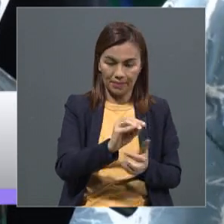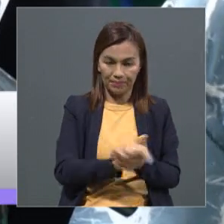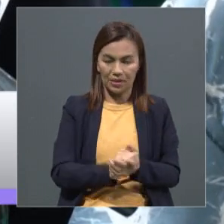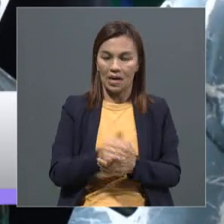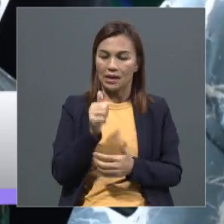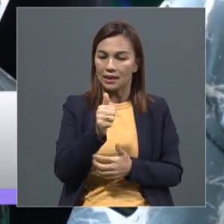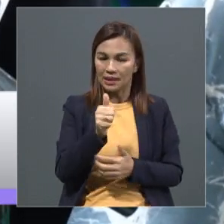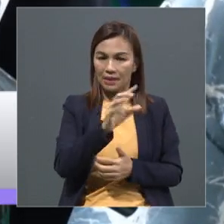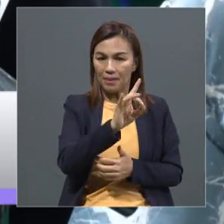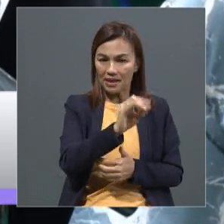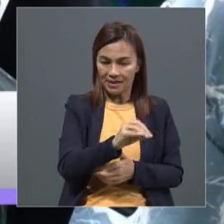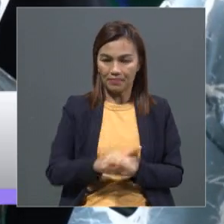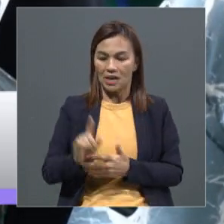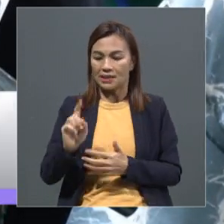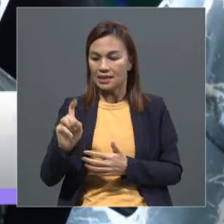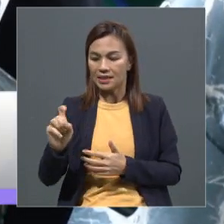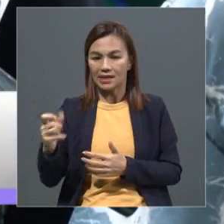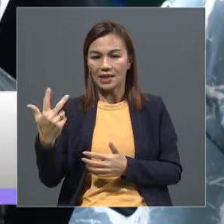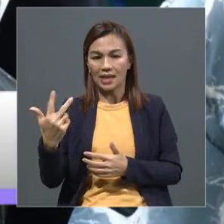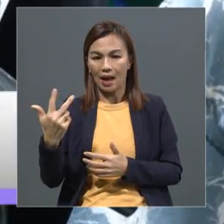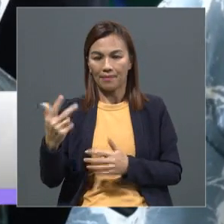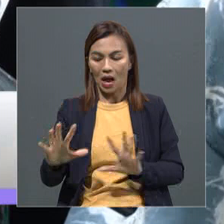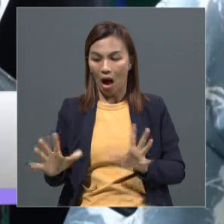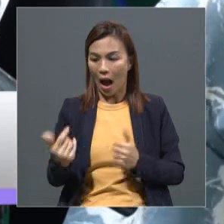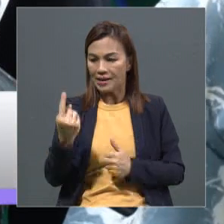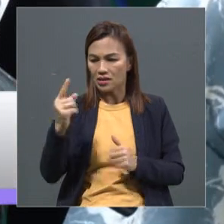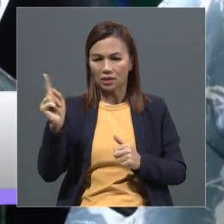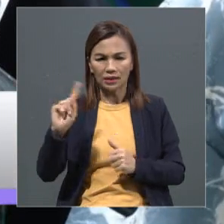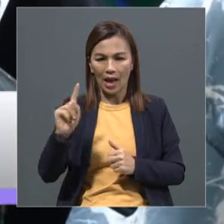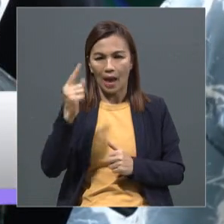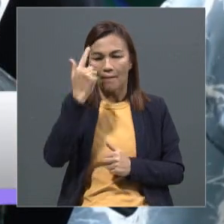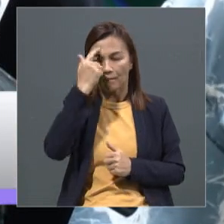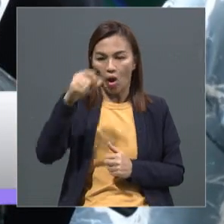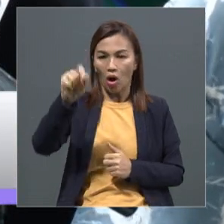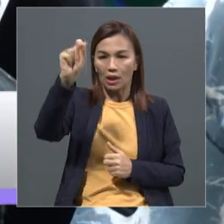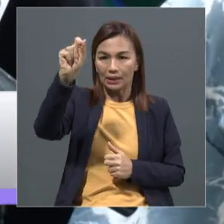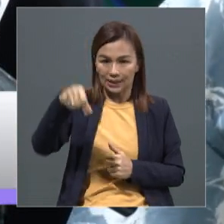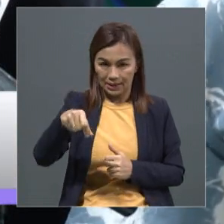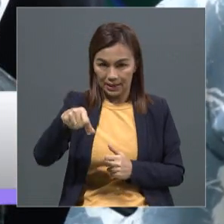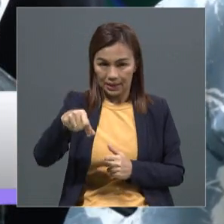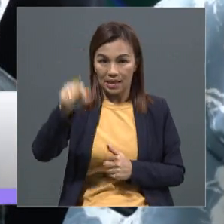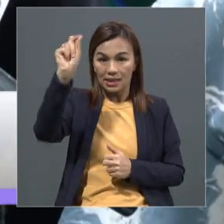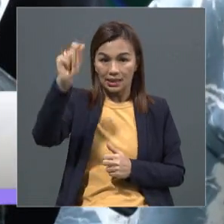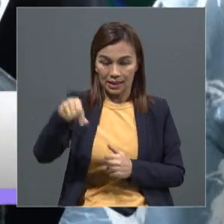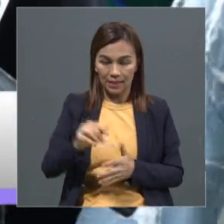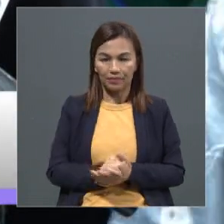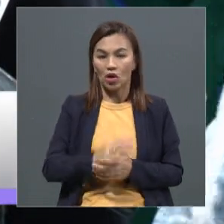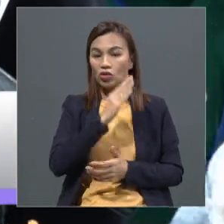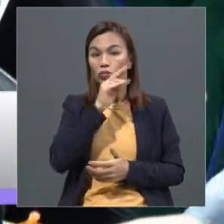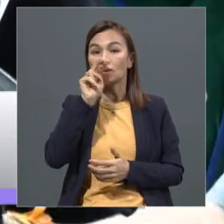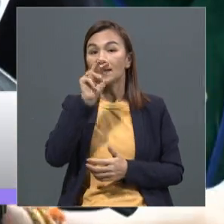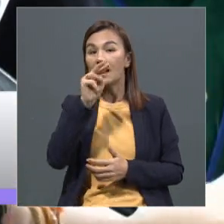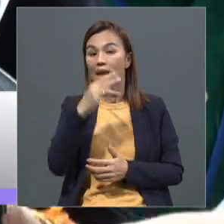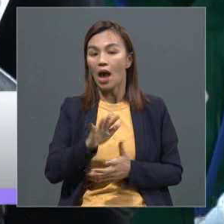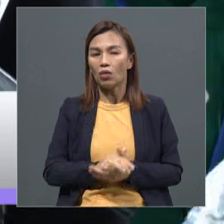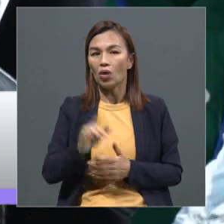เสีย 3คะแนนหายไป 1คะแนนก็เกิดจากการขีดคะแนนซึ่งเมื่อกี้ถ้าท่านสังเกตก็จะเห็น